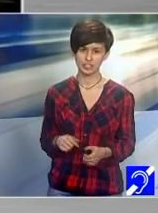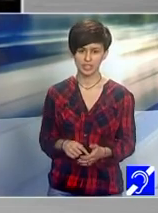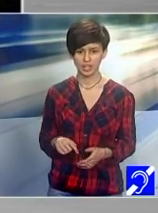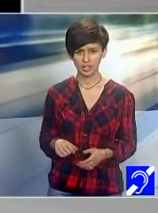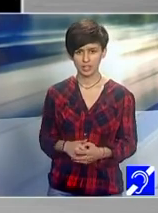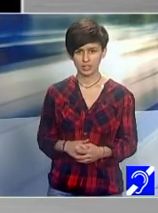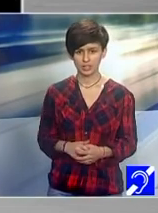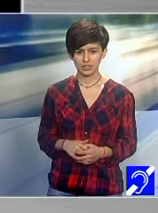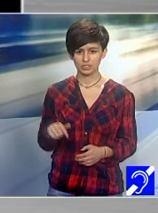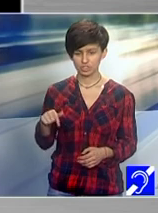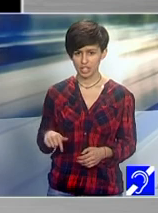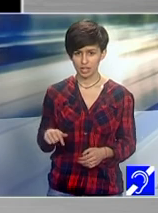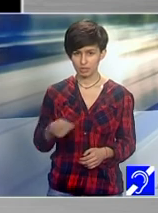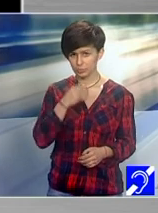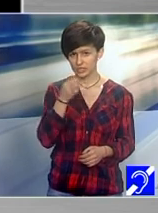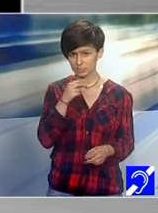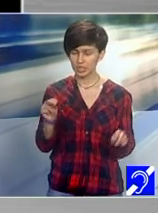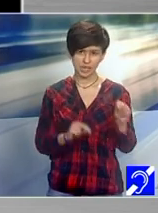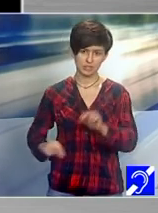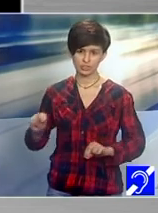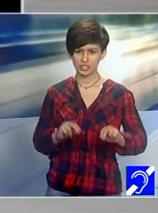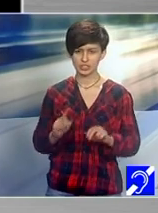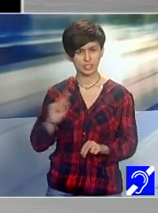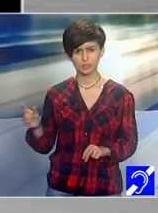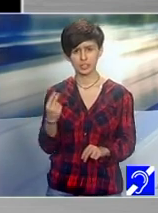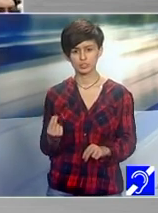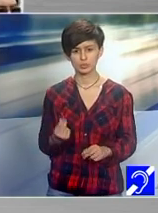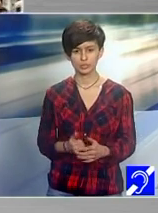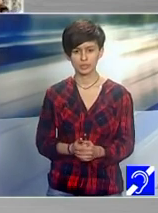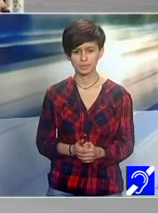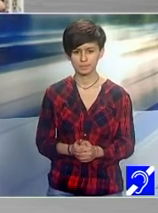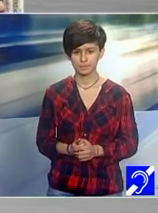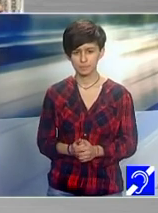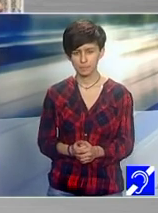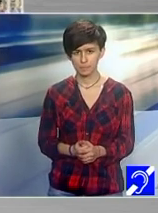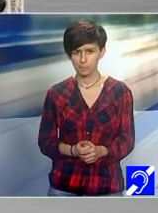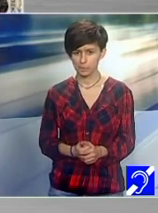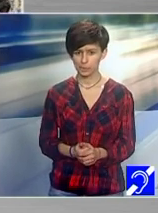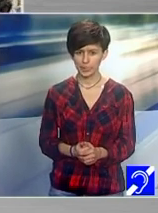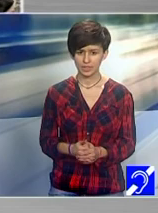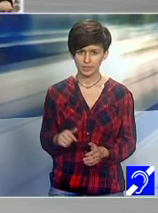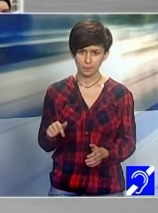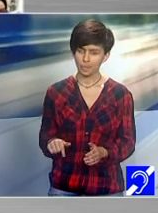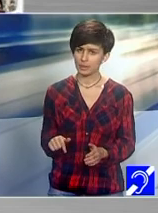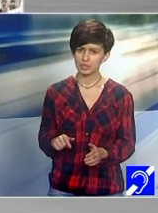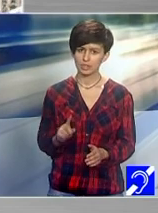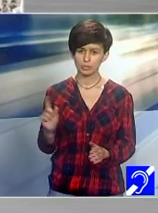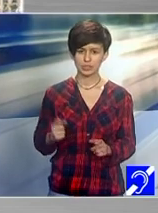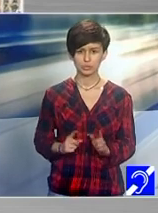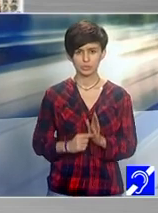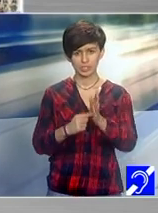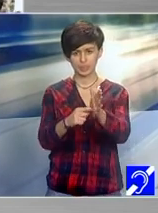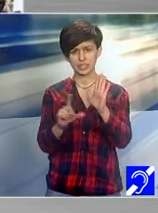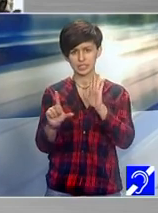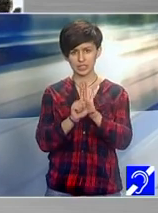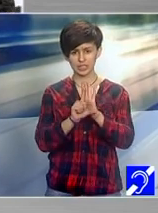față spune că asociațiile nu mai sunt bune, vor să ne distrugă. Până acum n-a ieșit încă legea cooperativei,